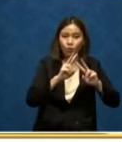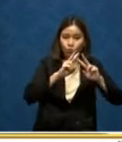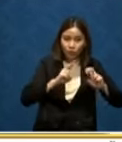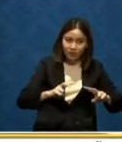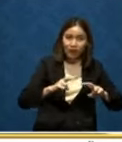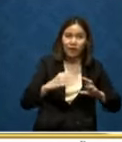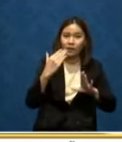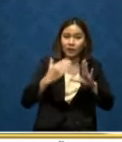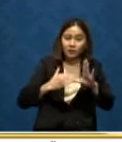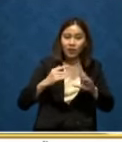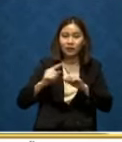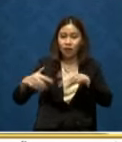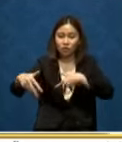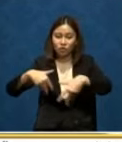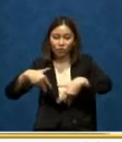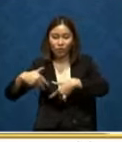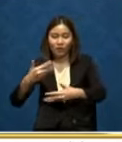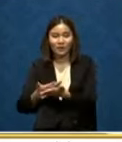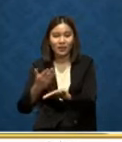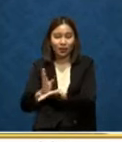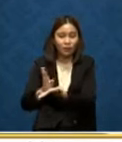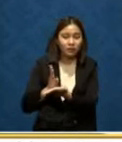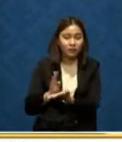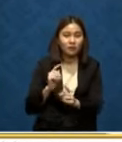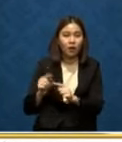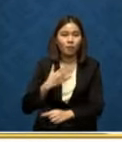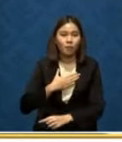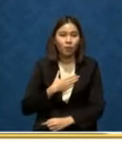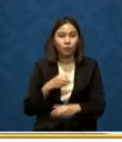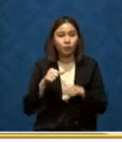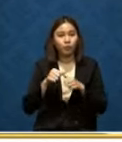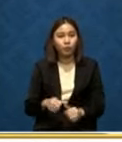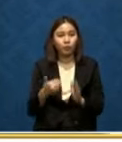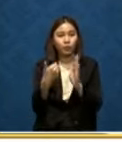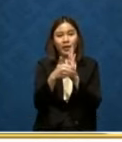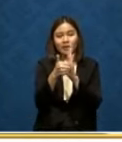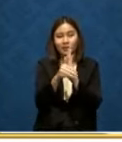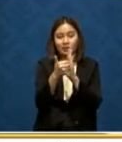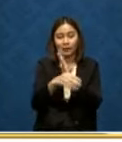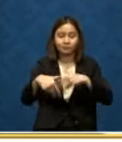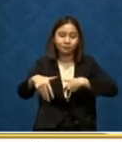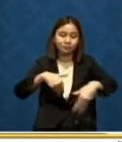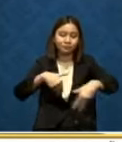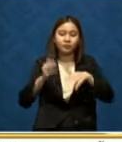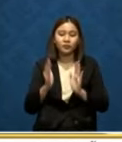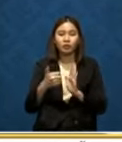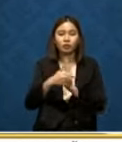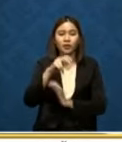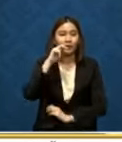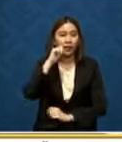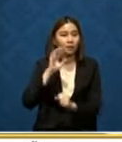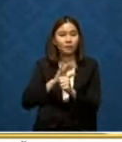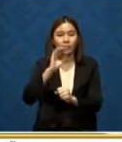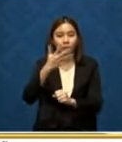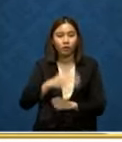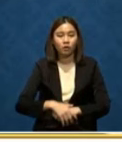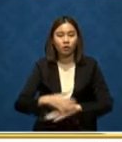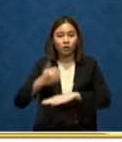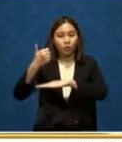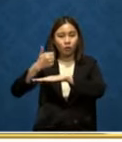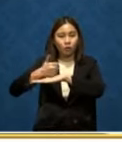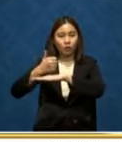และในส่วนของพี่น้องประชาชนผมอยู่ในพื้นที่ภาคอีสานนะครับพี่น้องประชาชนคนอีสานเนี่ยขาดน้ำท่านอธิบดี